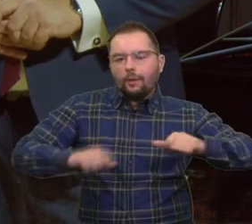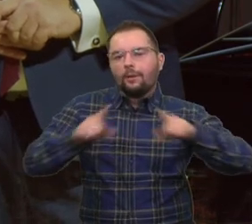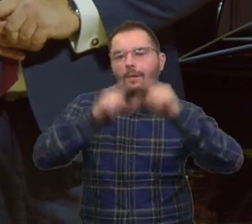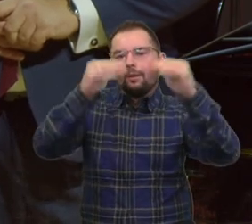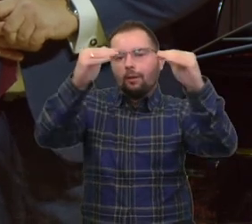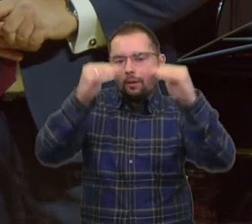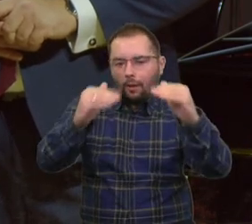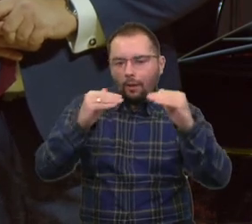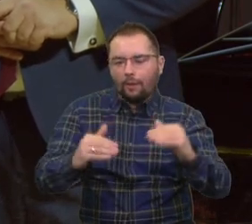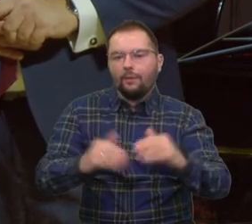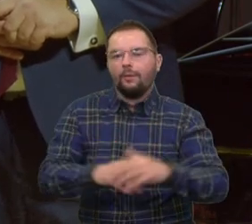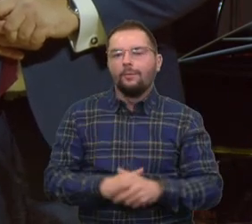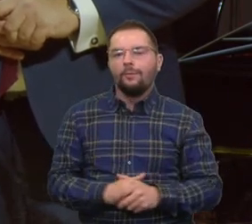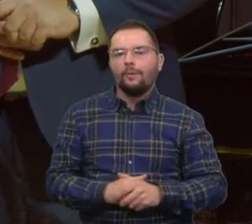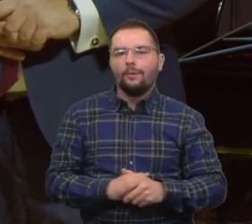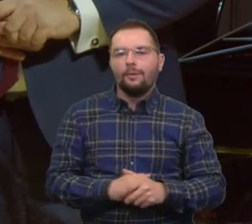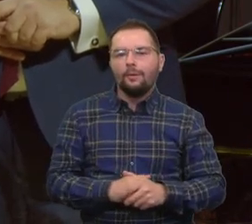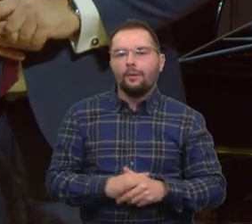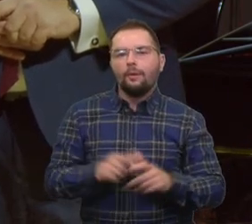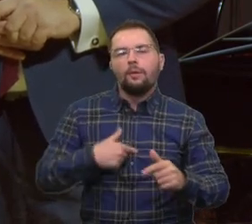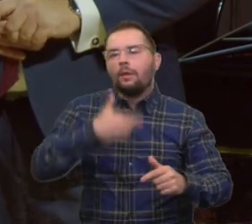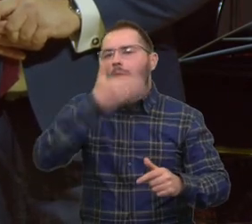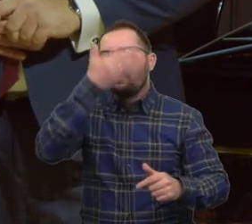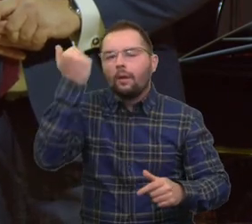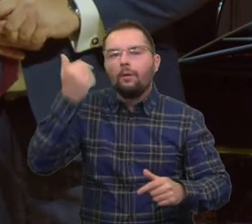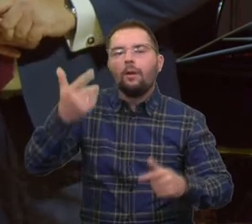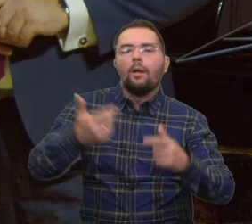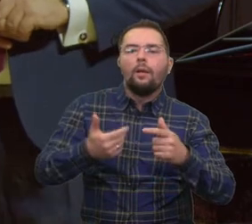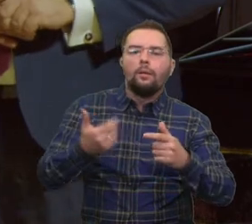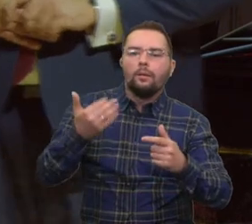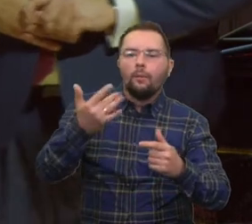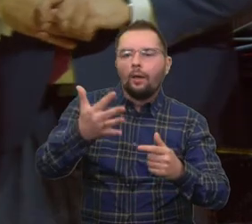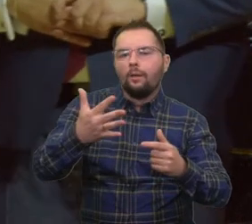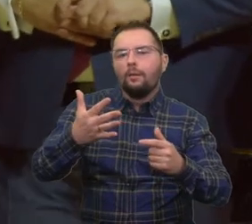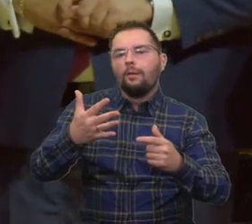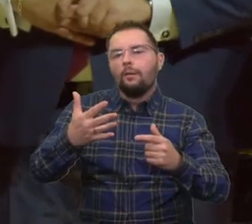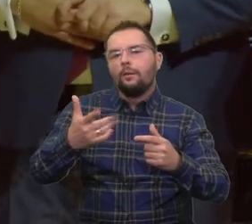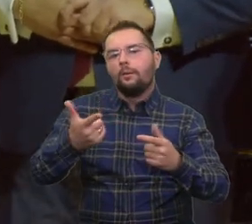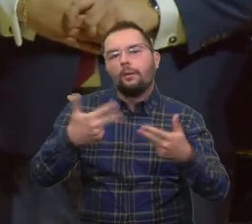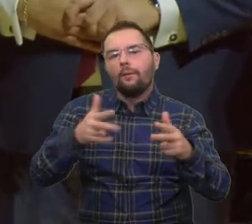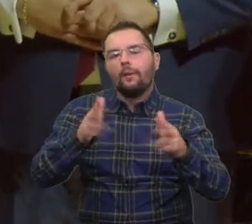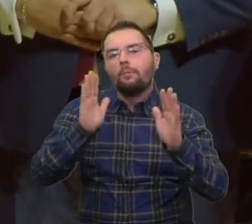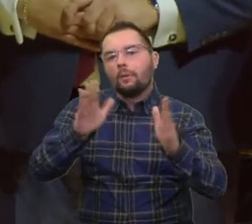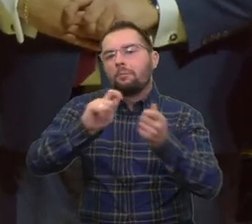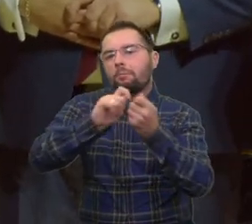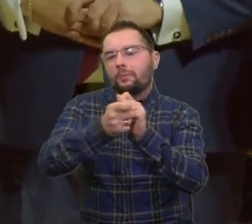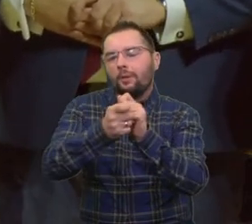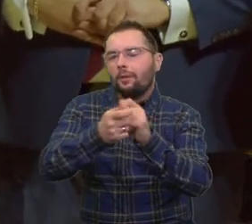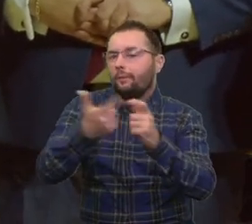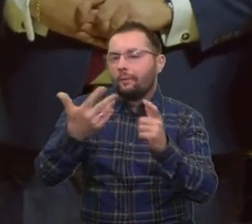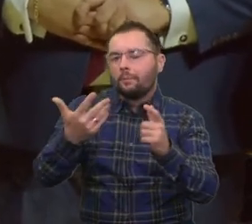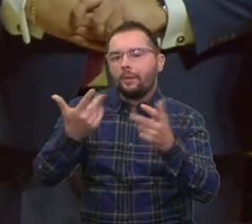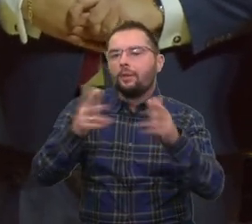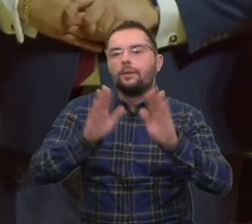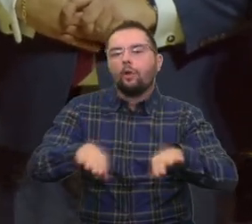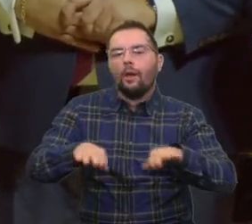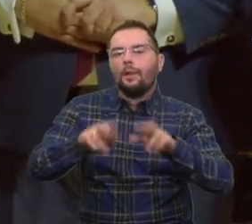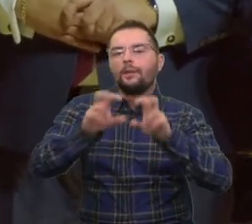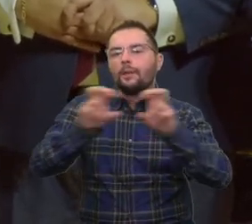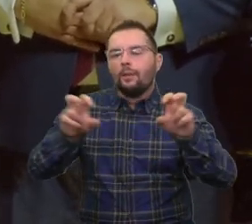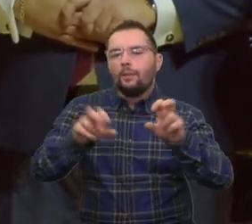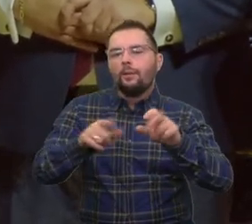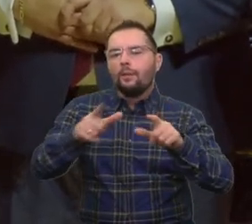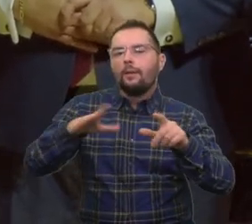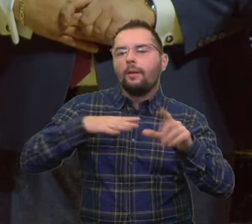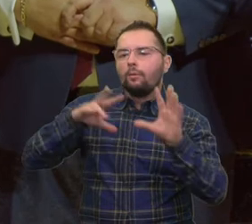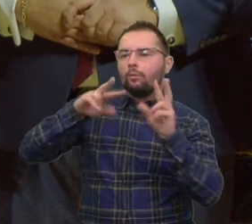szczebli. Nie wiemy tak naprawdę, ile pozostało nam czasu. W kwietniu może się wszystko zmienić, ale nawiązując do